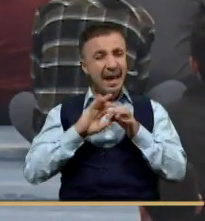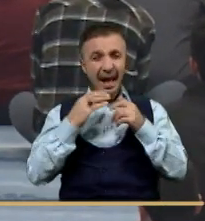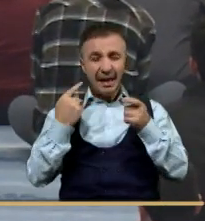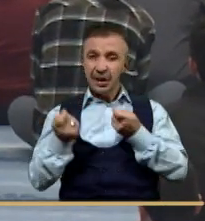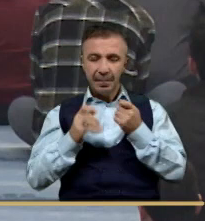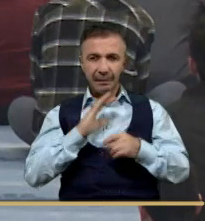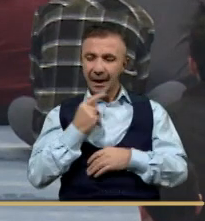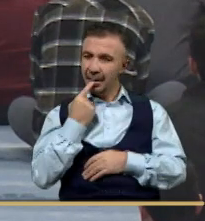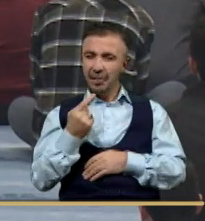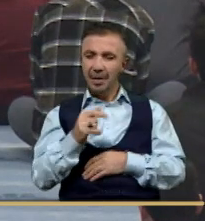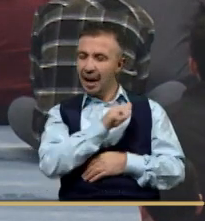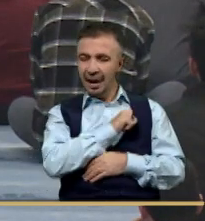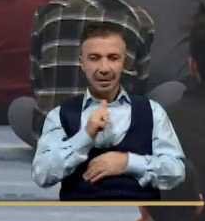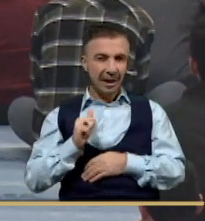var?